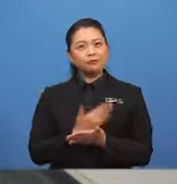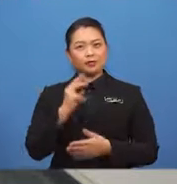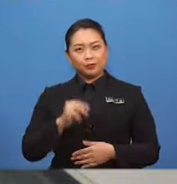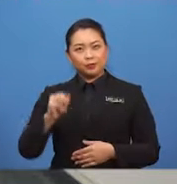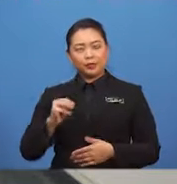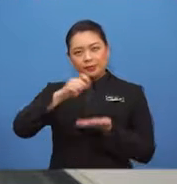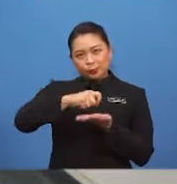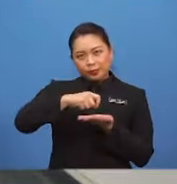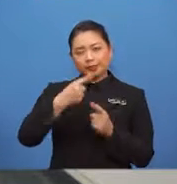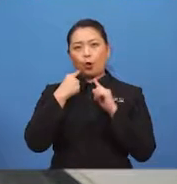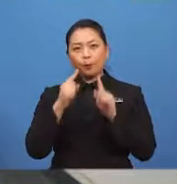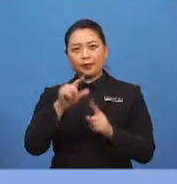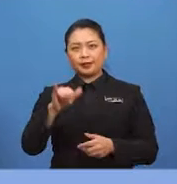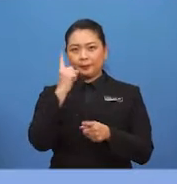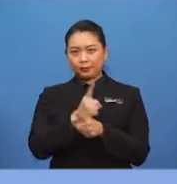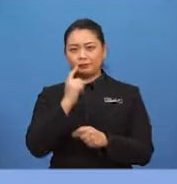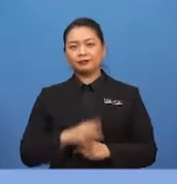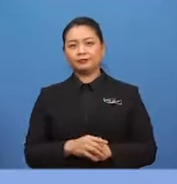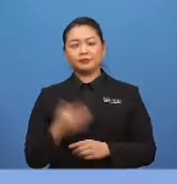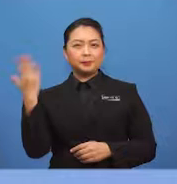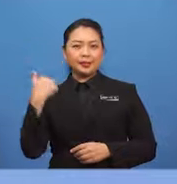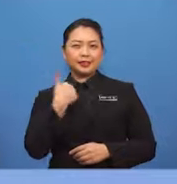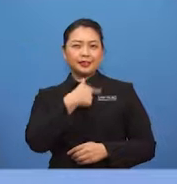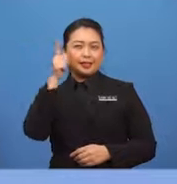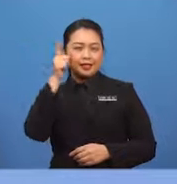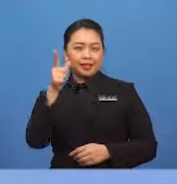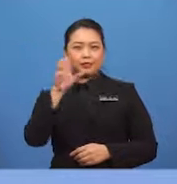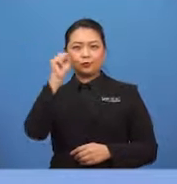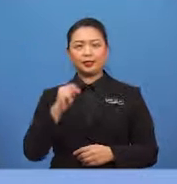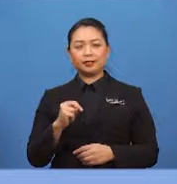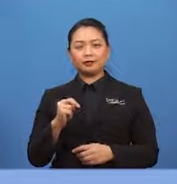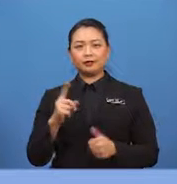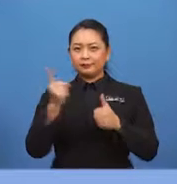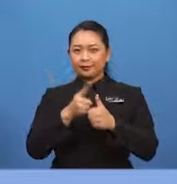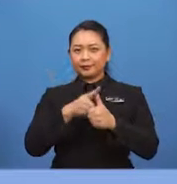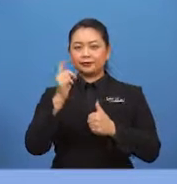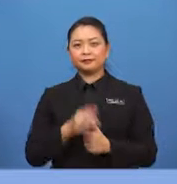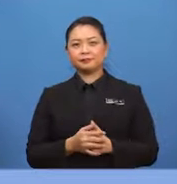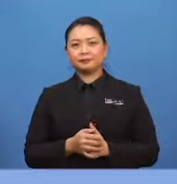murid menulis jawapan yang betul. Mari kita lihat soalan yang pertama.